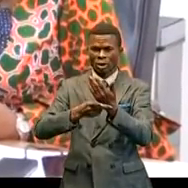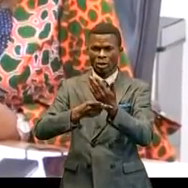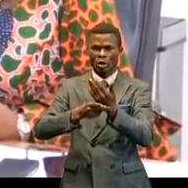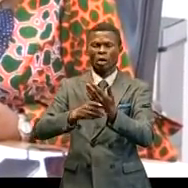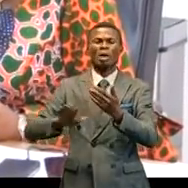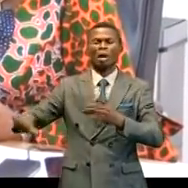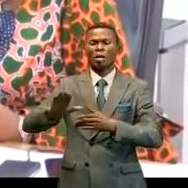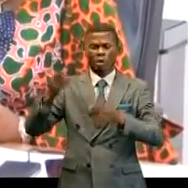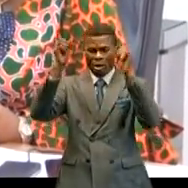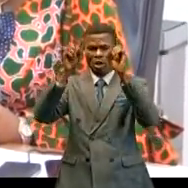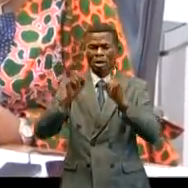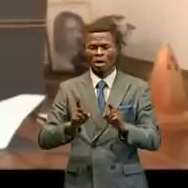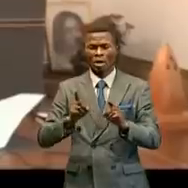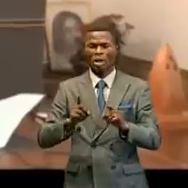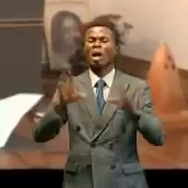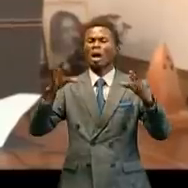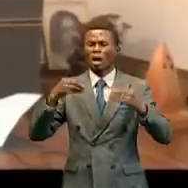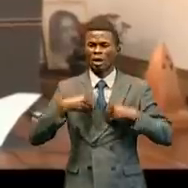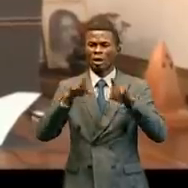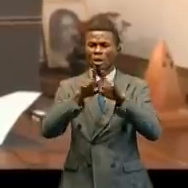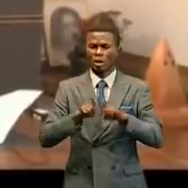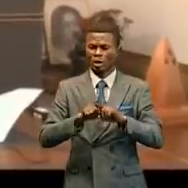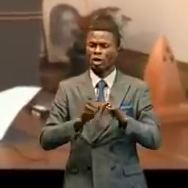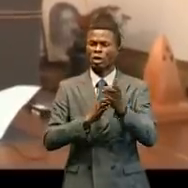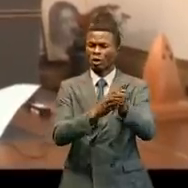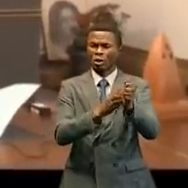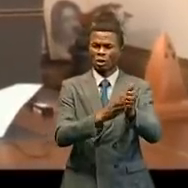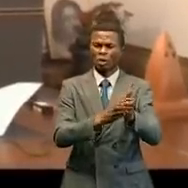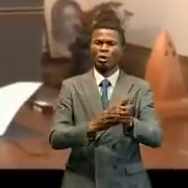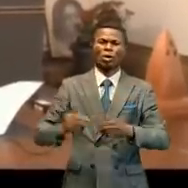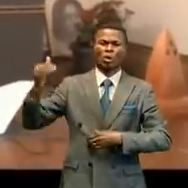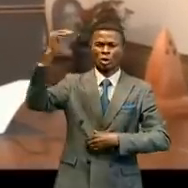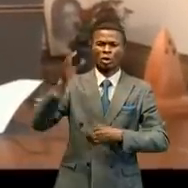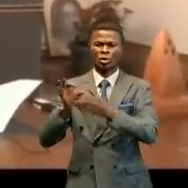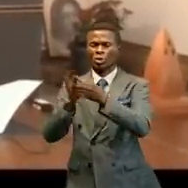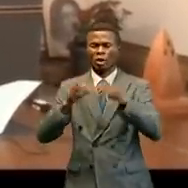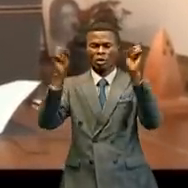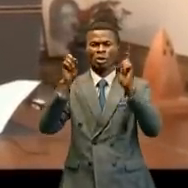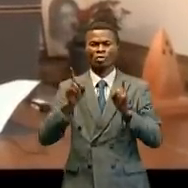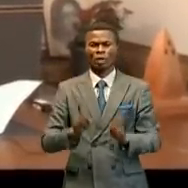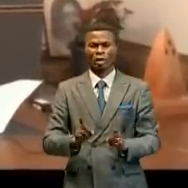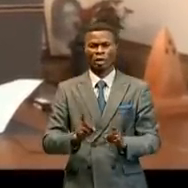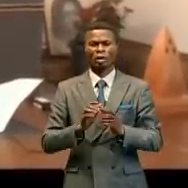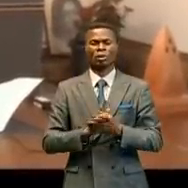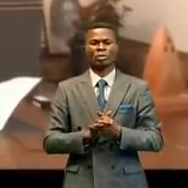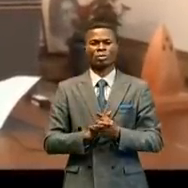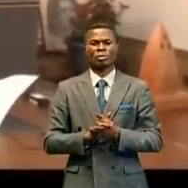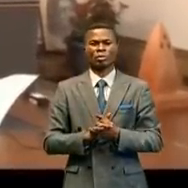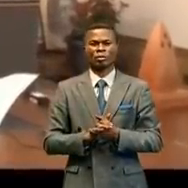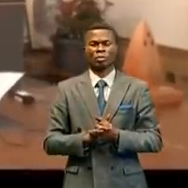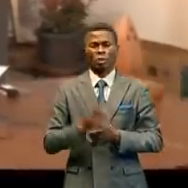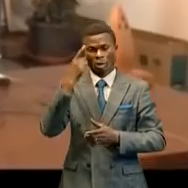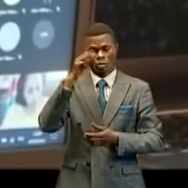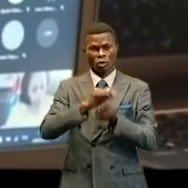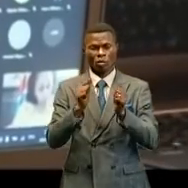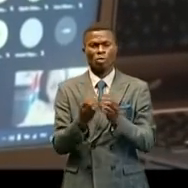Shelter Afrique, confirmant ainsi son leadership à la tête de l'Union africaine. En termes